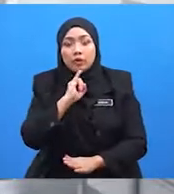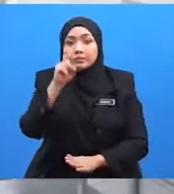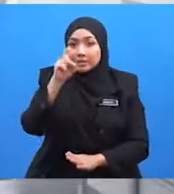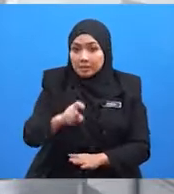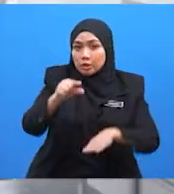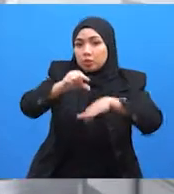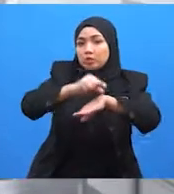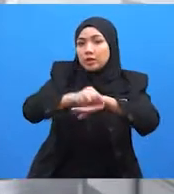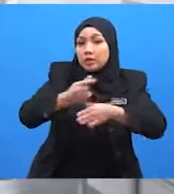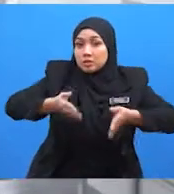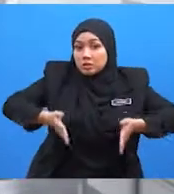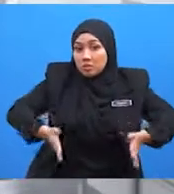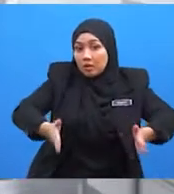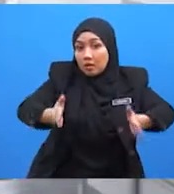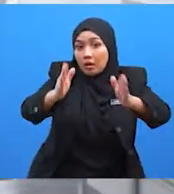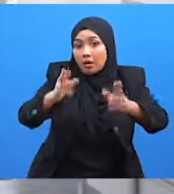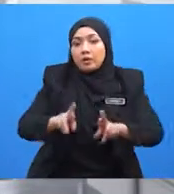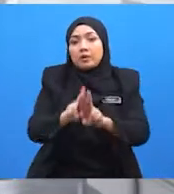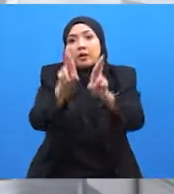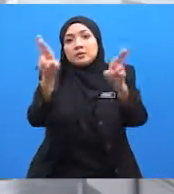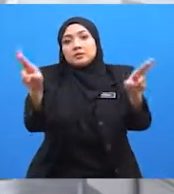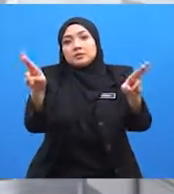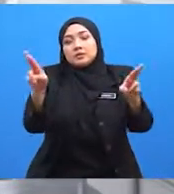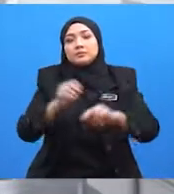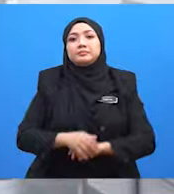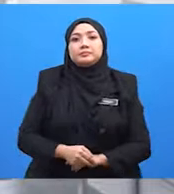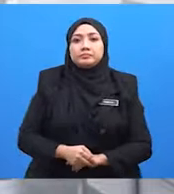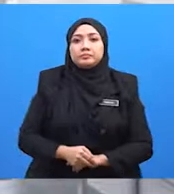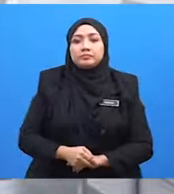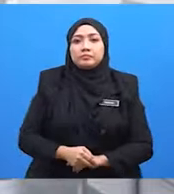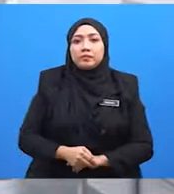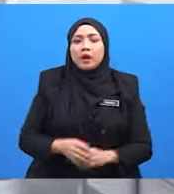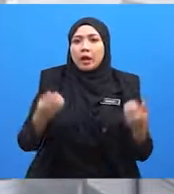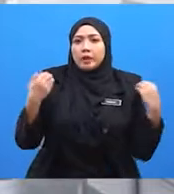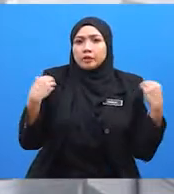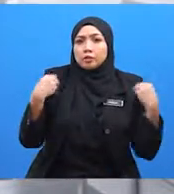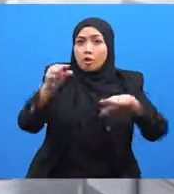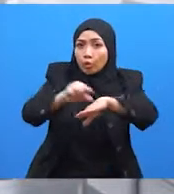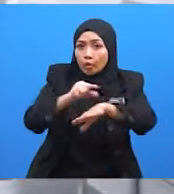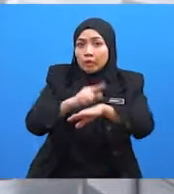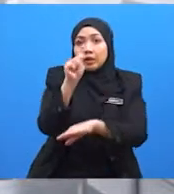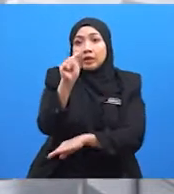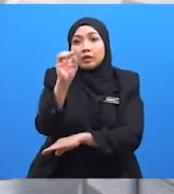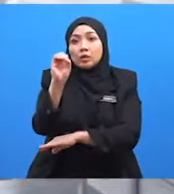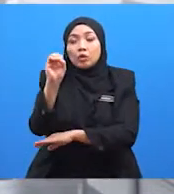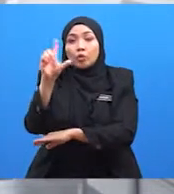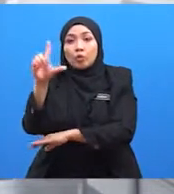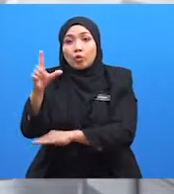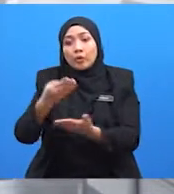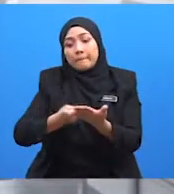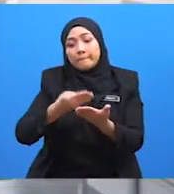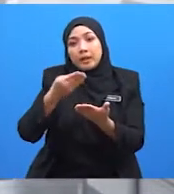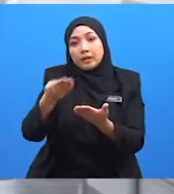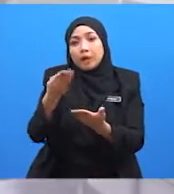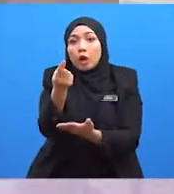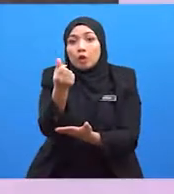lebuh raya. Ha, sebelum ini, perkhidmatan tol lebih banyak menggunakan tenaga